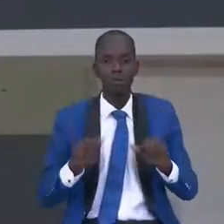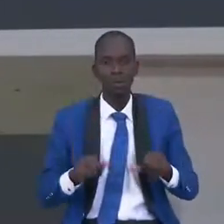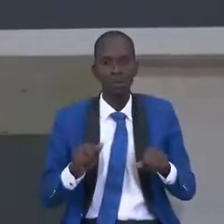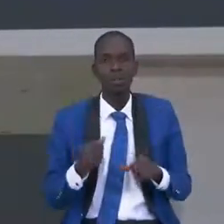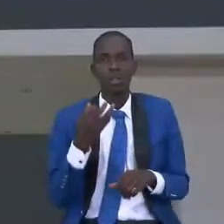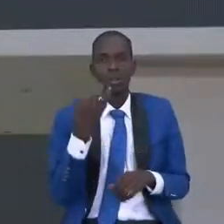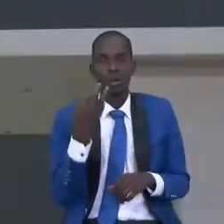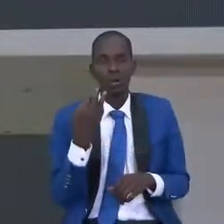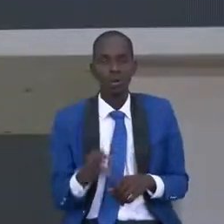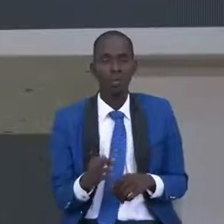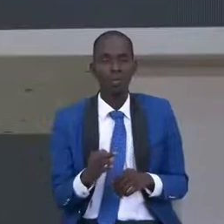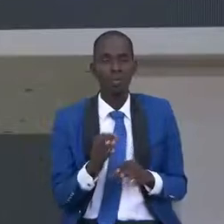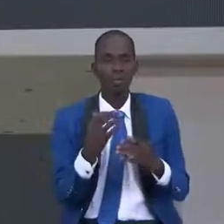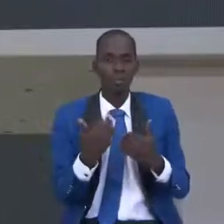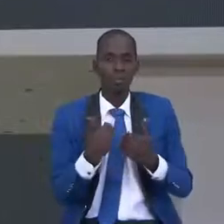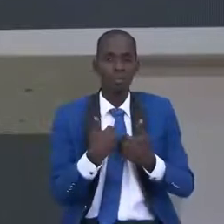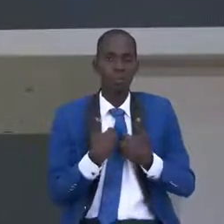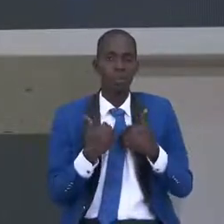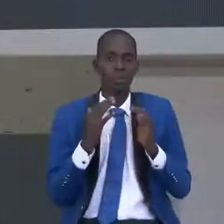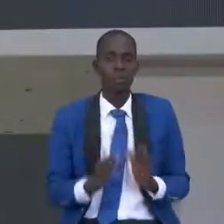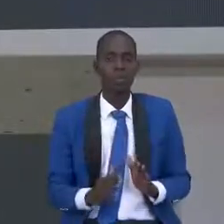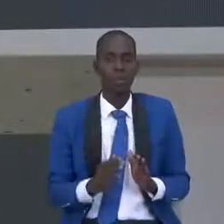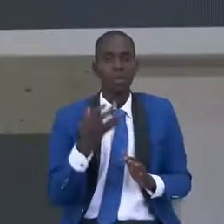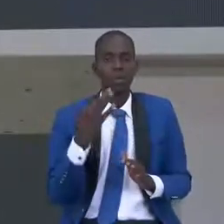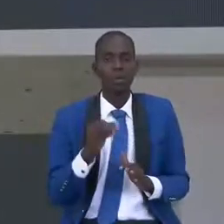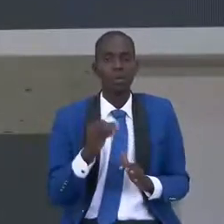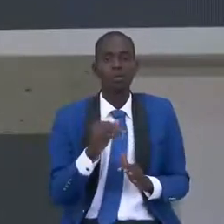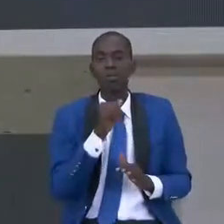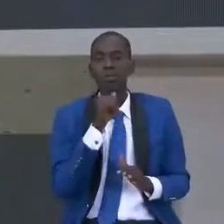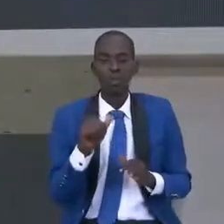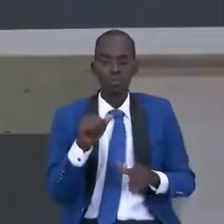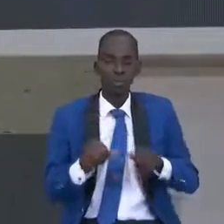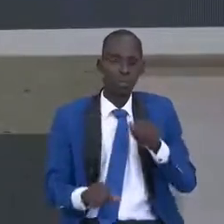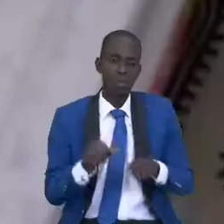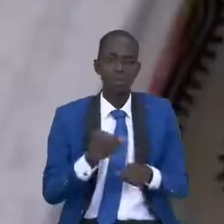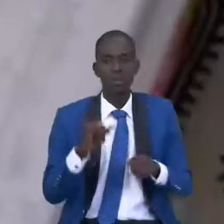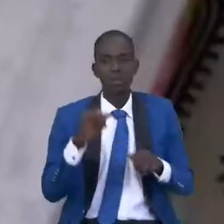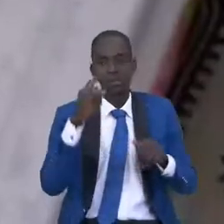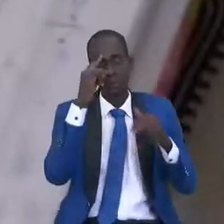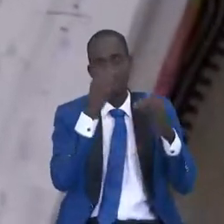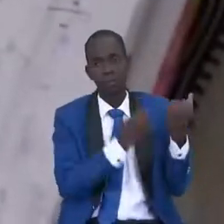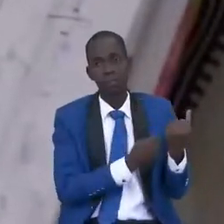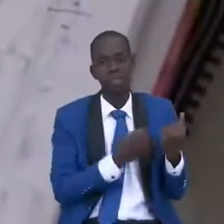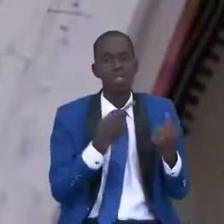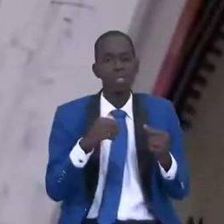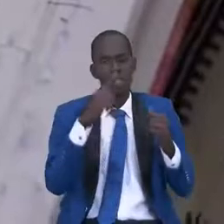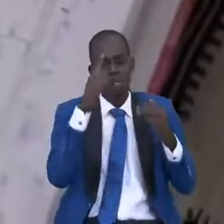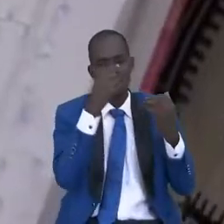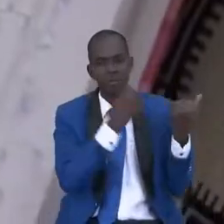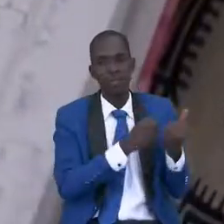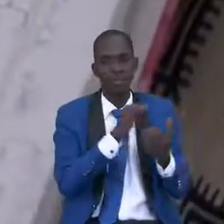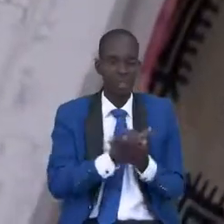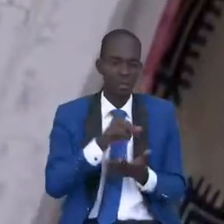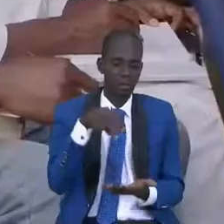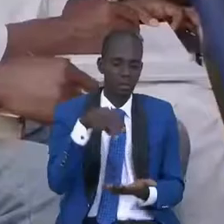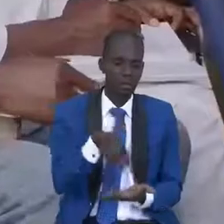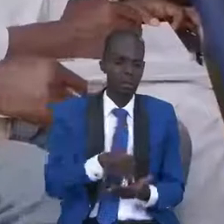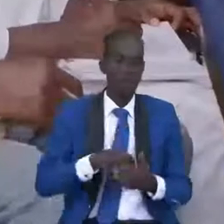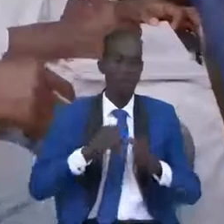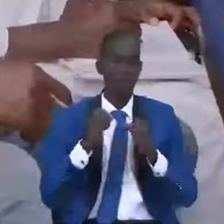des possesseurs de la foi inébranlable. Foi inébranlable. La foi qui reste debout